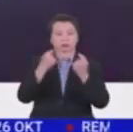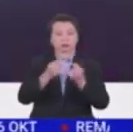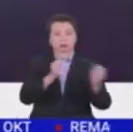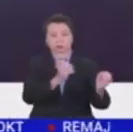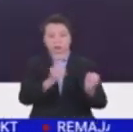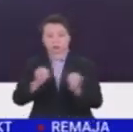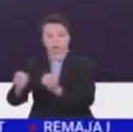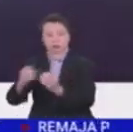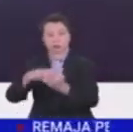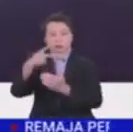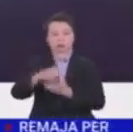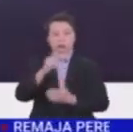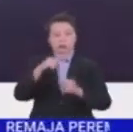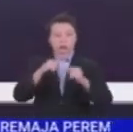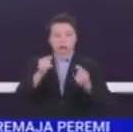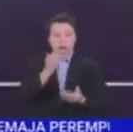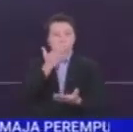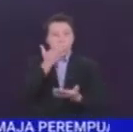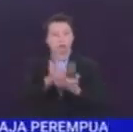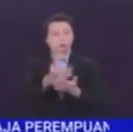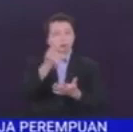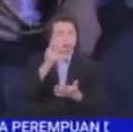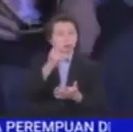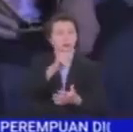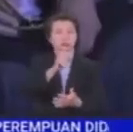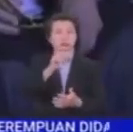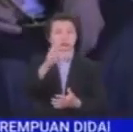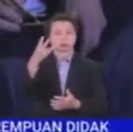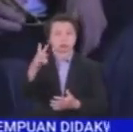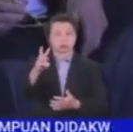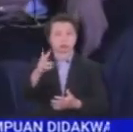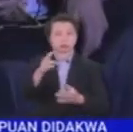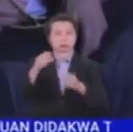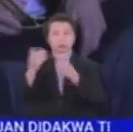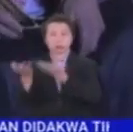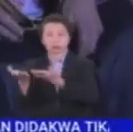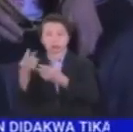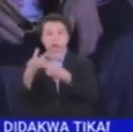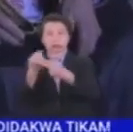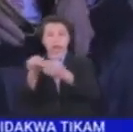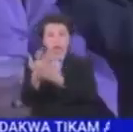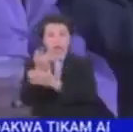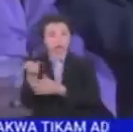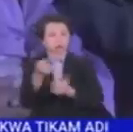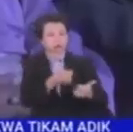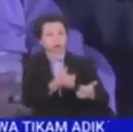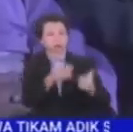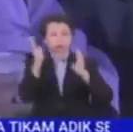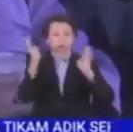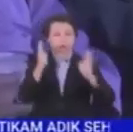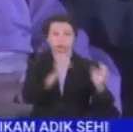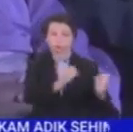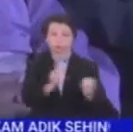penganjuran program al-quran terbaik 2016 oleh Kuwait international price of Holy Quran